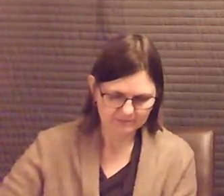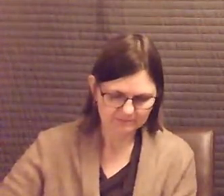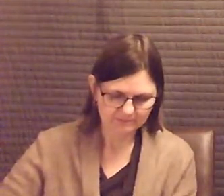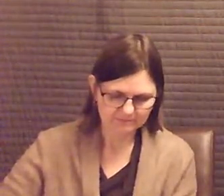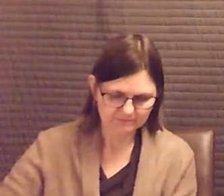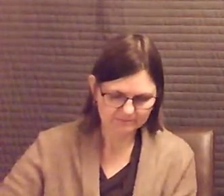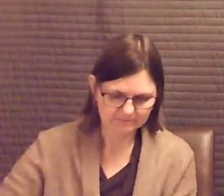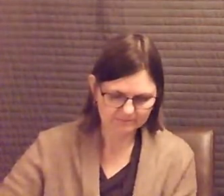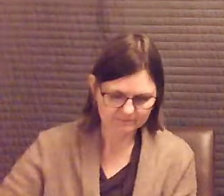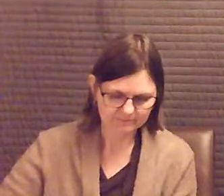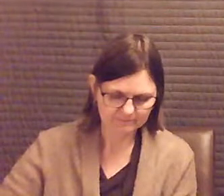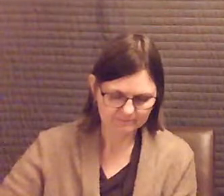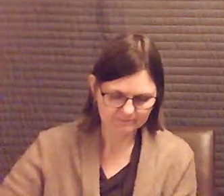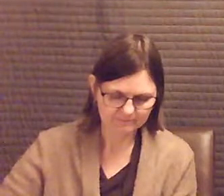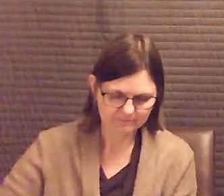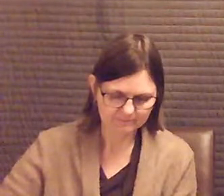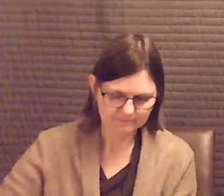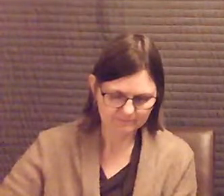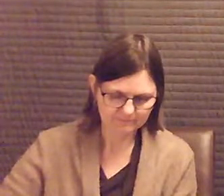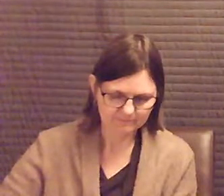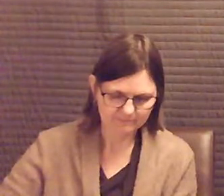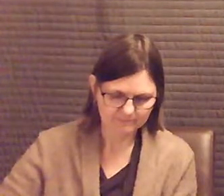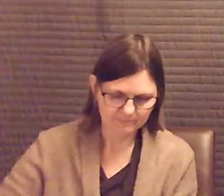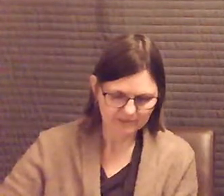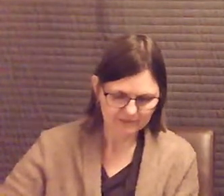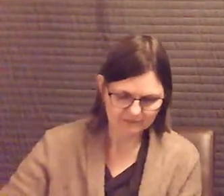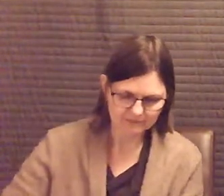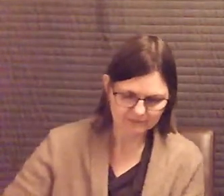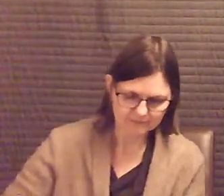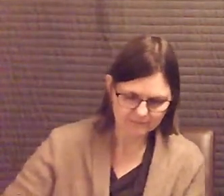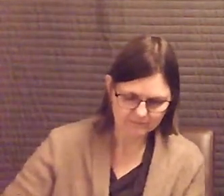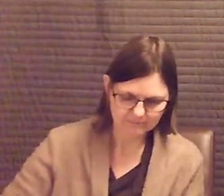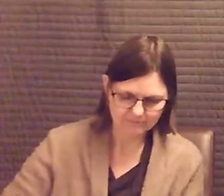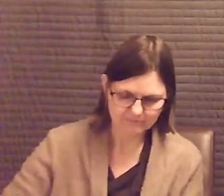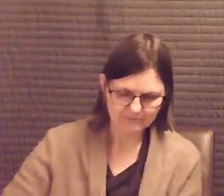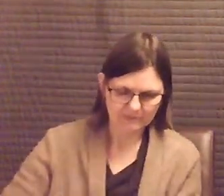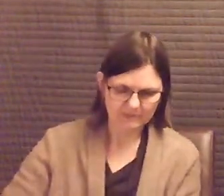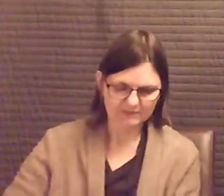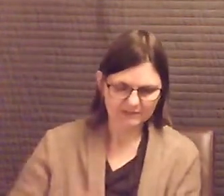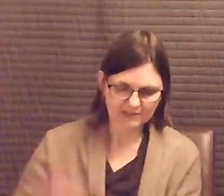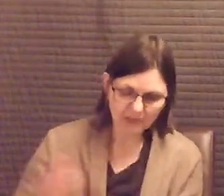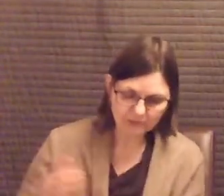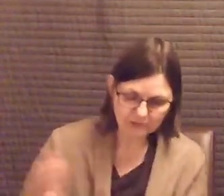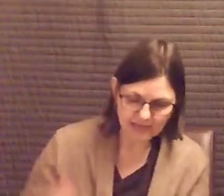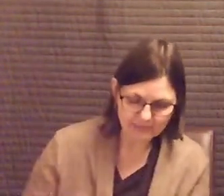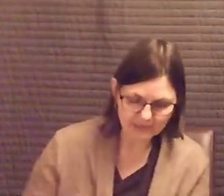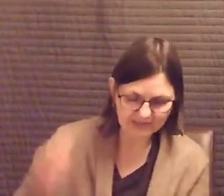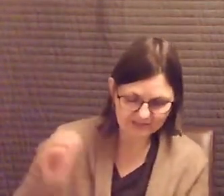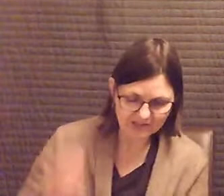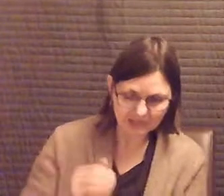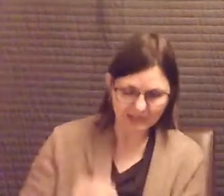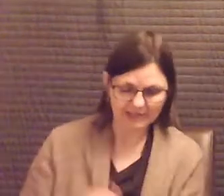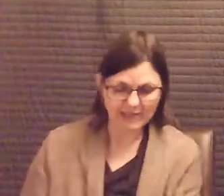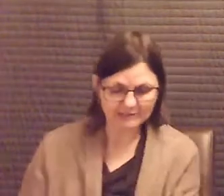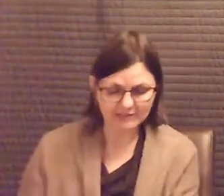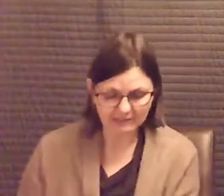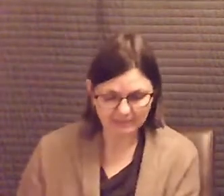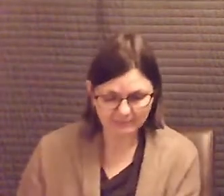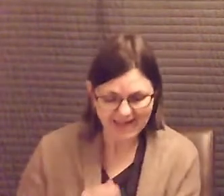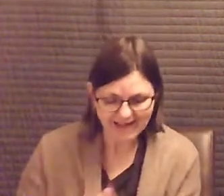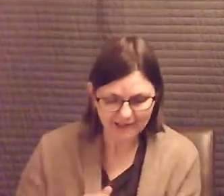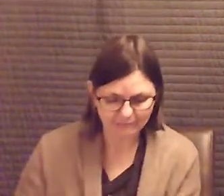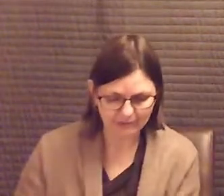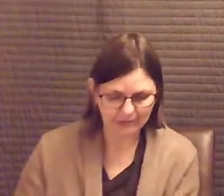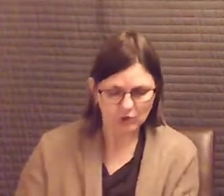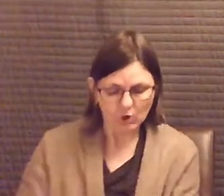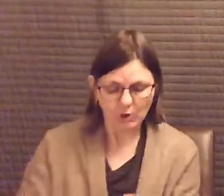en meer de pan die is dat wiel wat de landen zeg je aan te nemen en ik zal in een de klanten